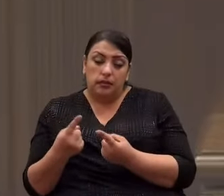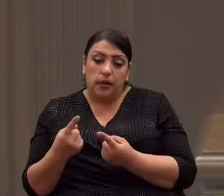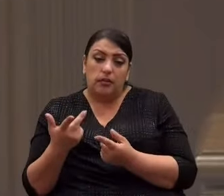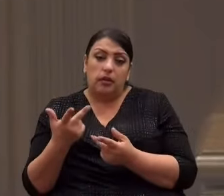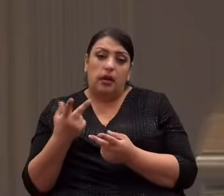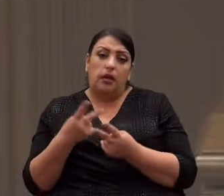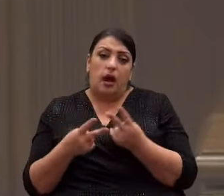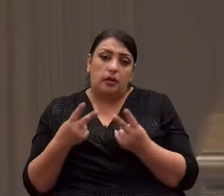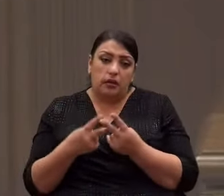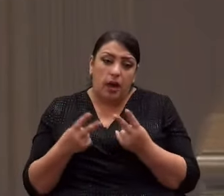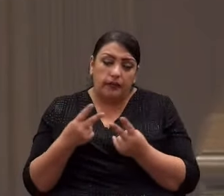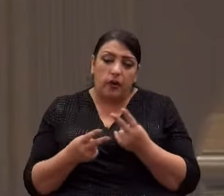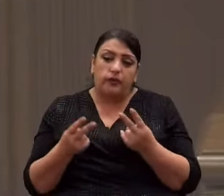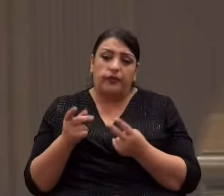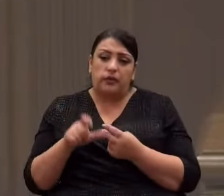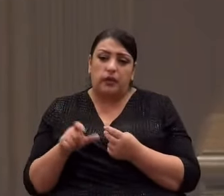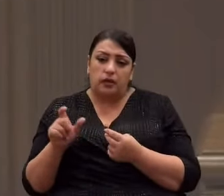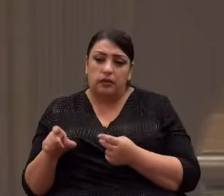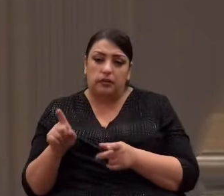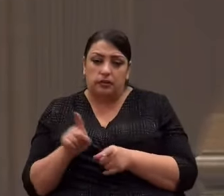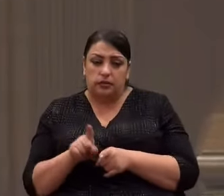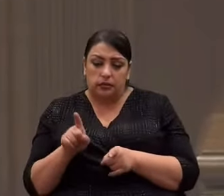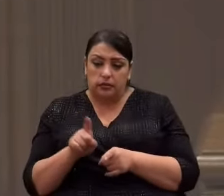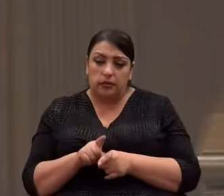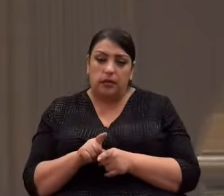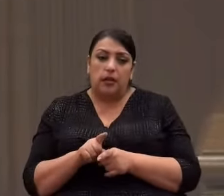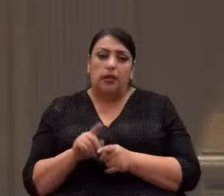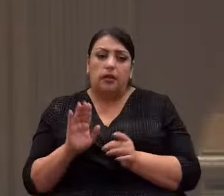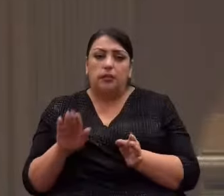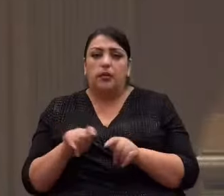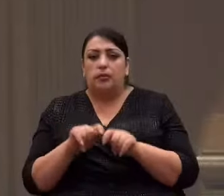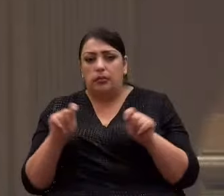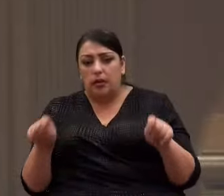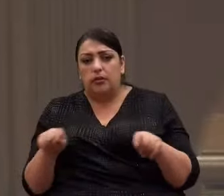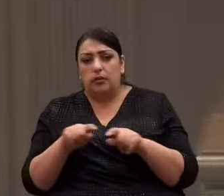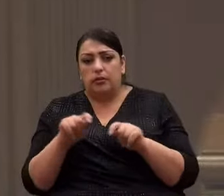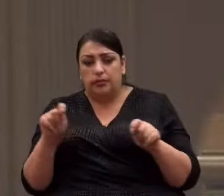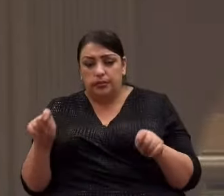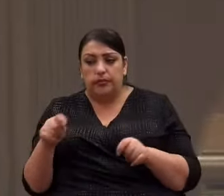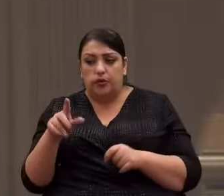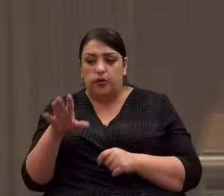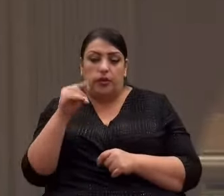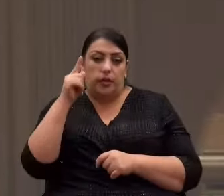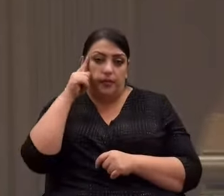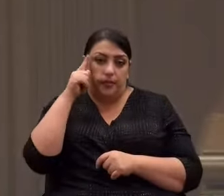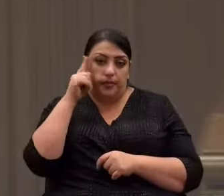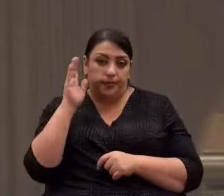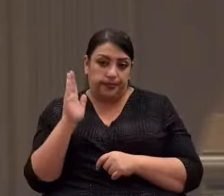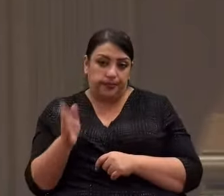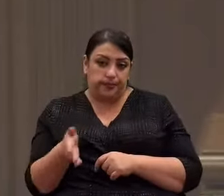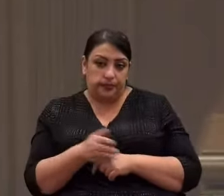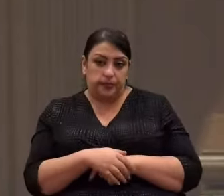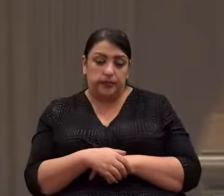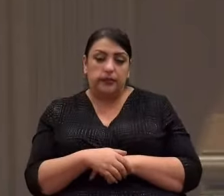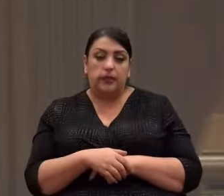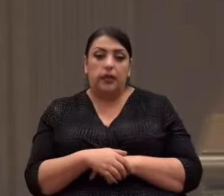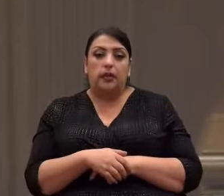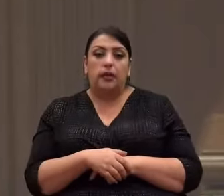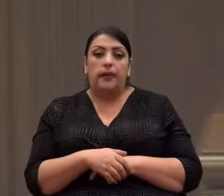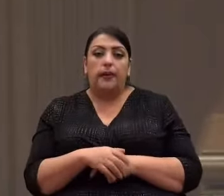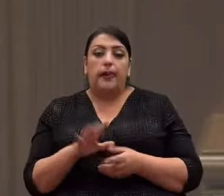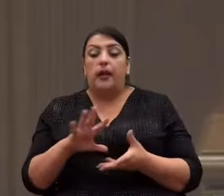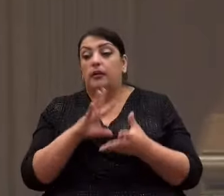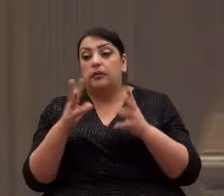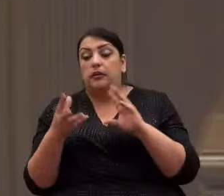կալանավորված անձինք եւ կլինեն, էլի կլինեն բացահայտումներ, որոնց մասին կիմանաք։ Իսկ ինչ վերաբերում է ընդհանրապես,